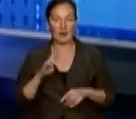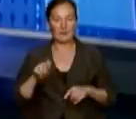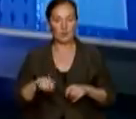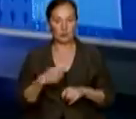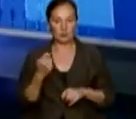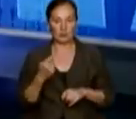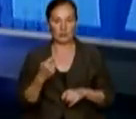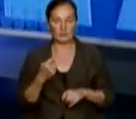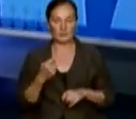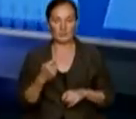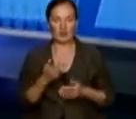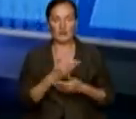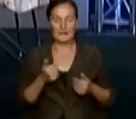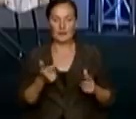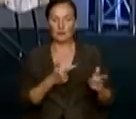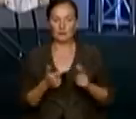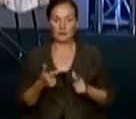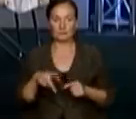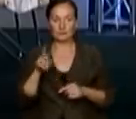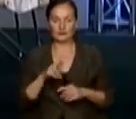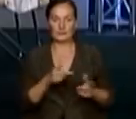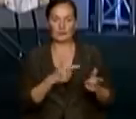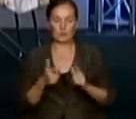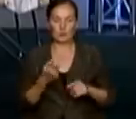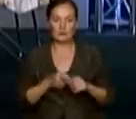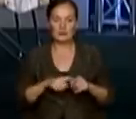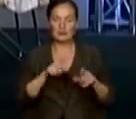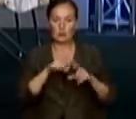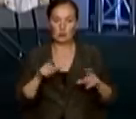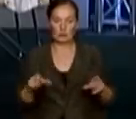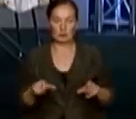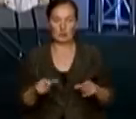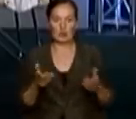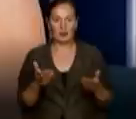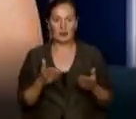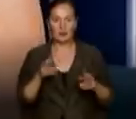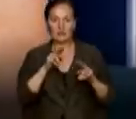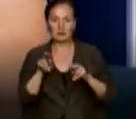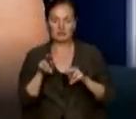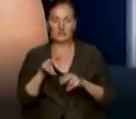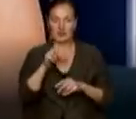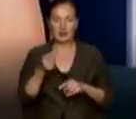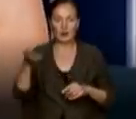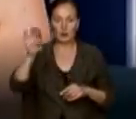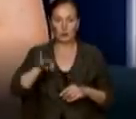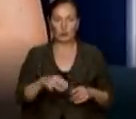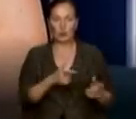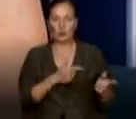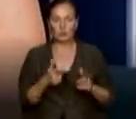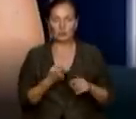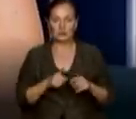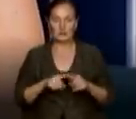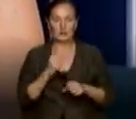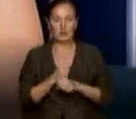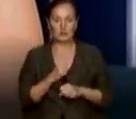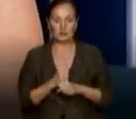Ми готові. Хоча я особисто поліція... готовий і з тими людьми, які за горою дивляться в плані прибирання, готові це робити. Плюс